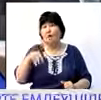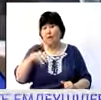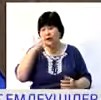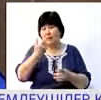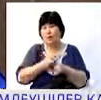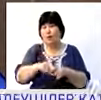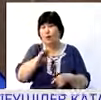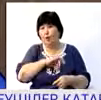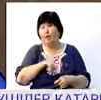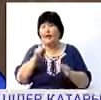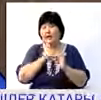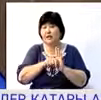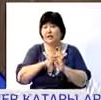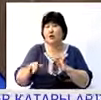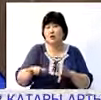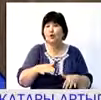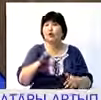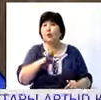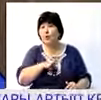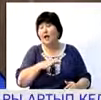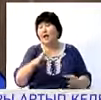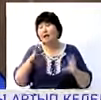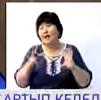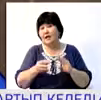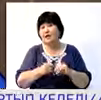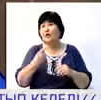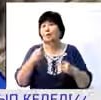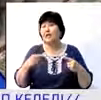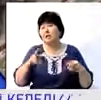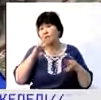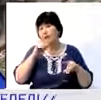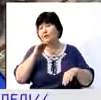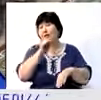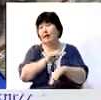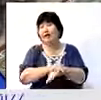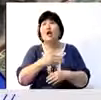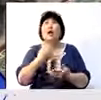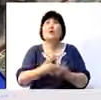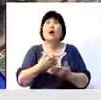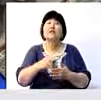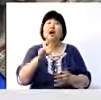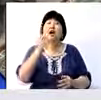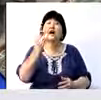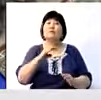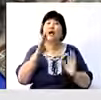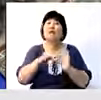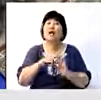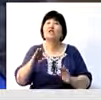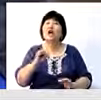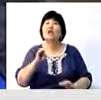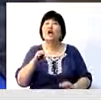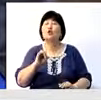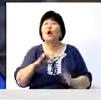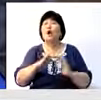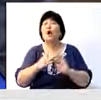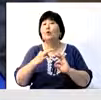қолдануына байланысты тексеру жұмыстарын жүргізген болатын. Нәтижесінде біршама кемшіліктер анықталды. Мәселен, Қармақшы ауданына қарасты Жаңажол ақжарма ауылдық